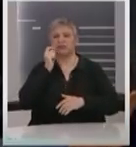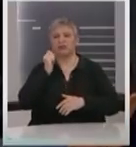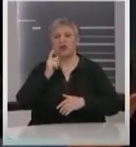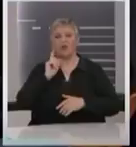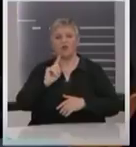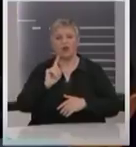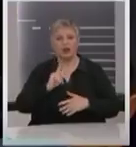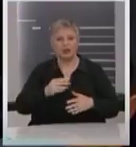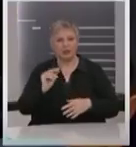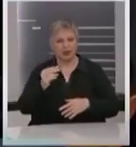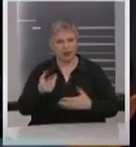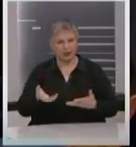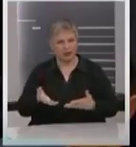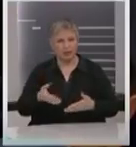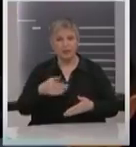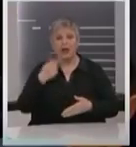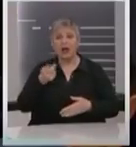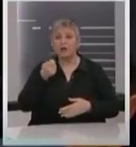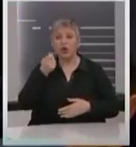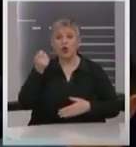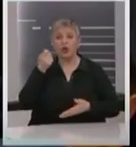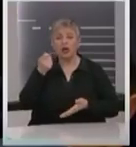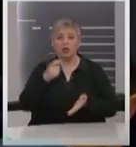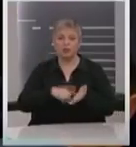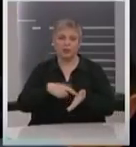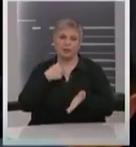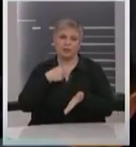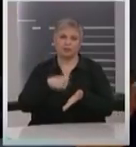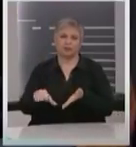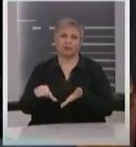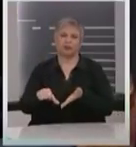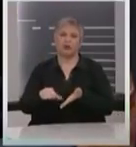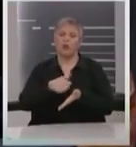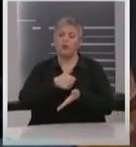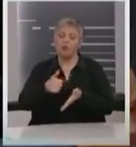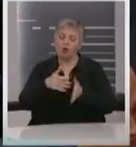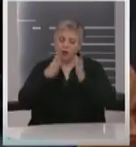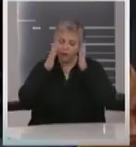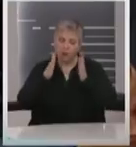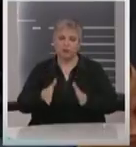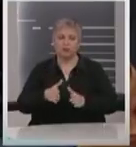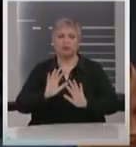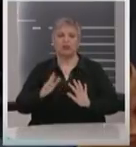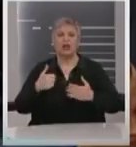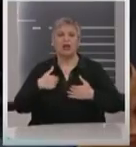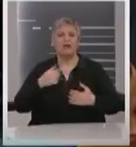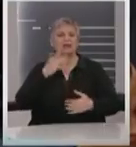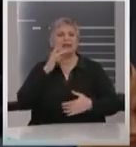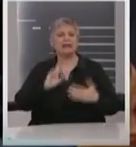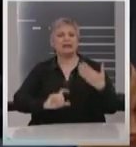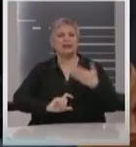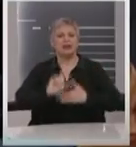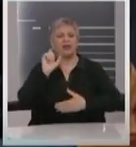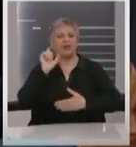η διαγραφή του χρέους είναι μονόδρομος και η Χρυσή Αυγή παραμένει σταθερά σε